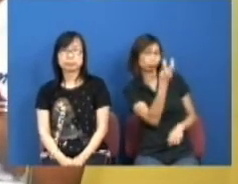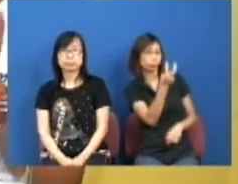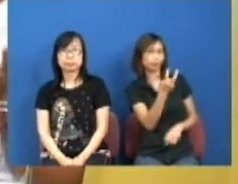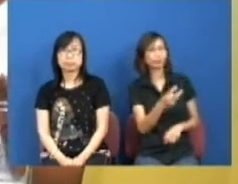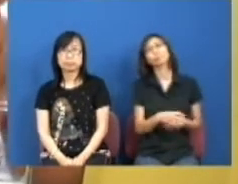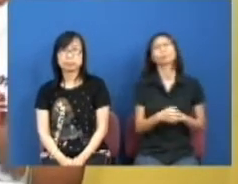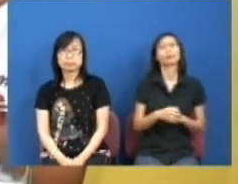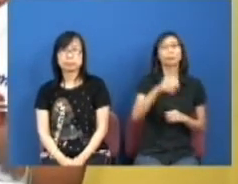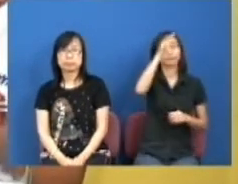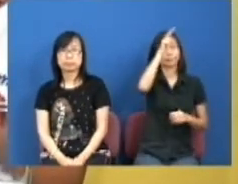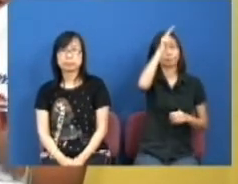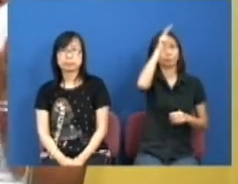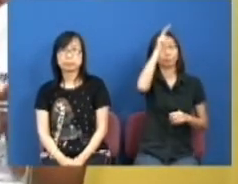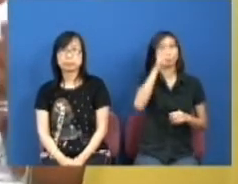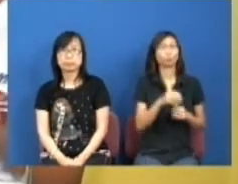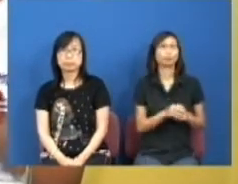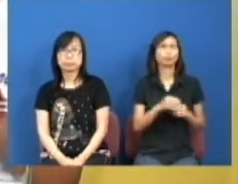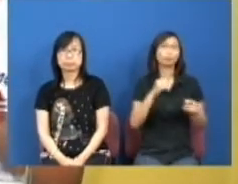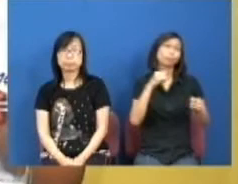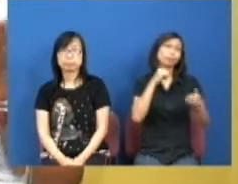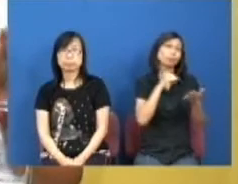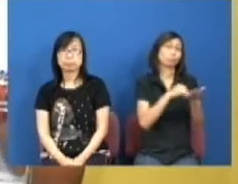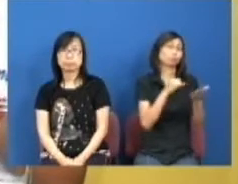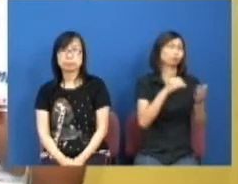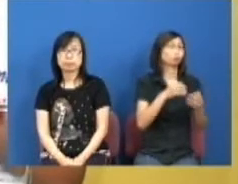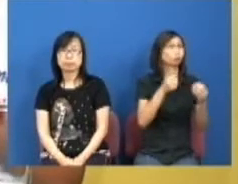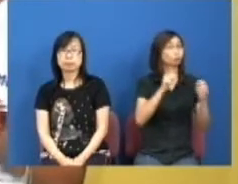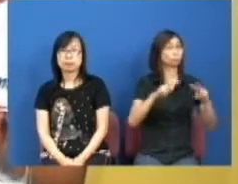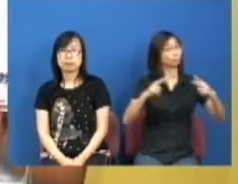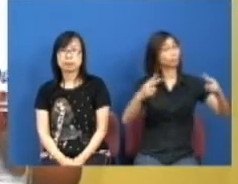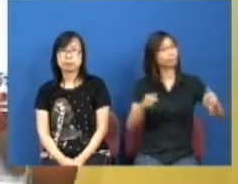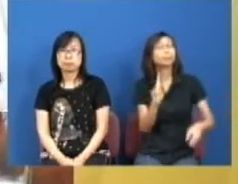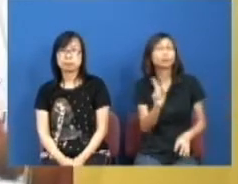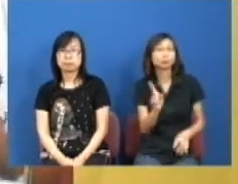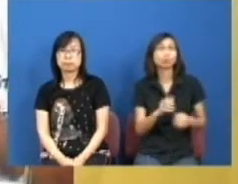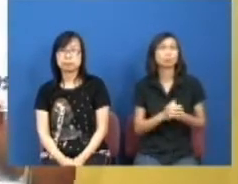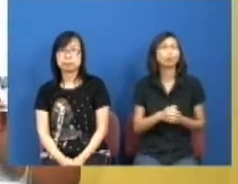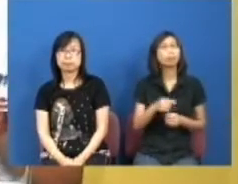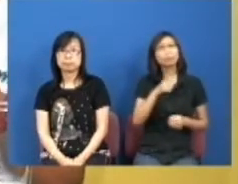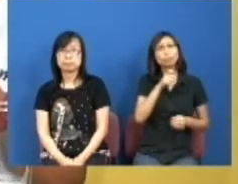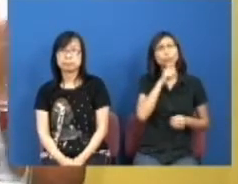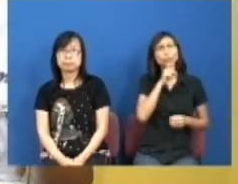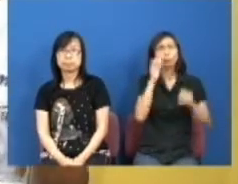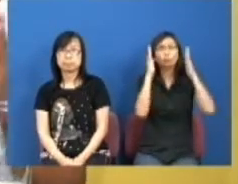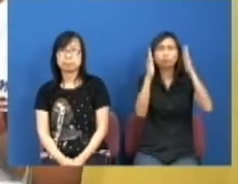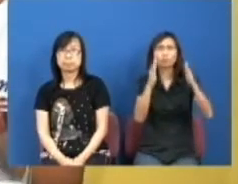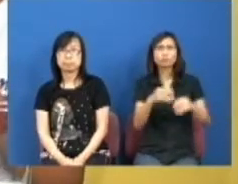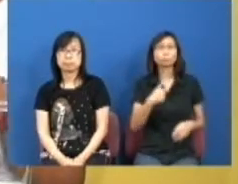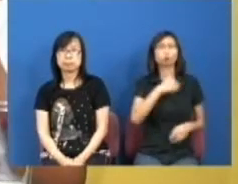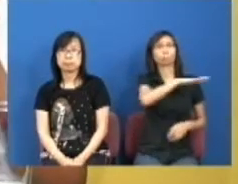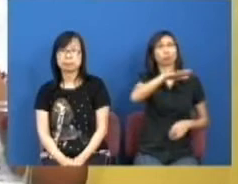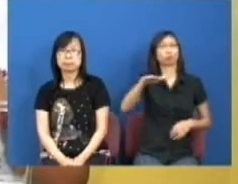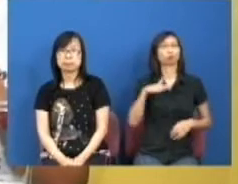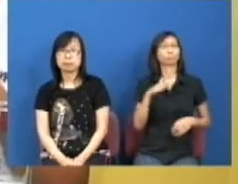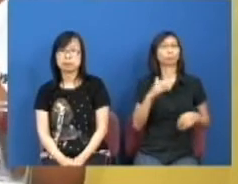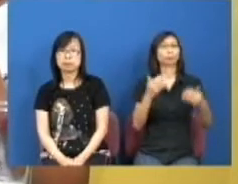係政府本身依一個版權條例嗰個發展啦。咁因為如果有留意開我哋即係 RTV 節目裏邊，亦都有一啲宣傳，就係